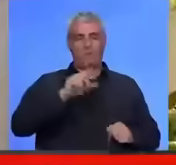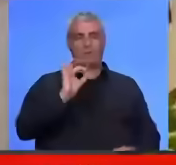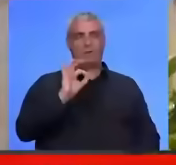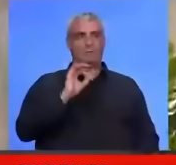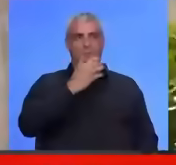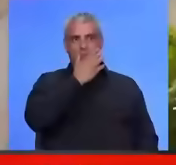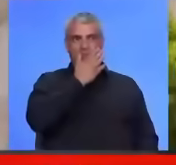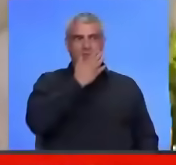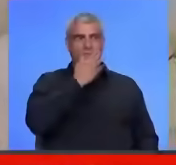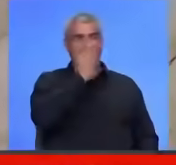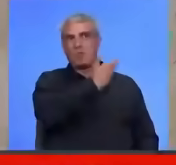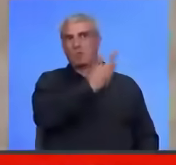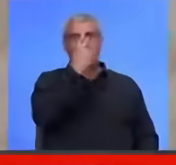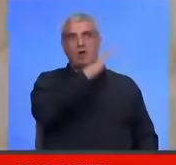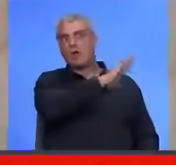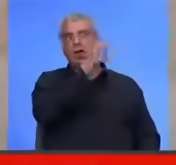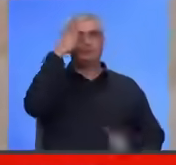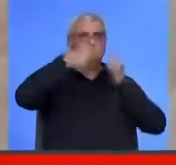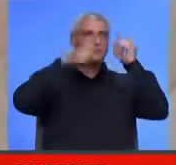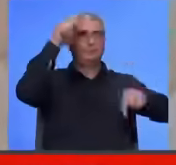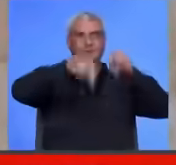לוף פנורמי, אתה בעצם רואה את כל הנפילות בעיר.